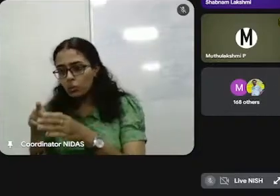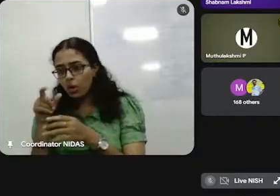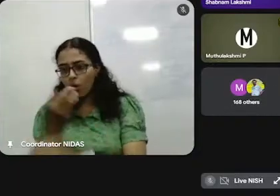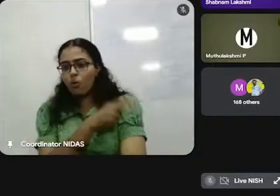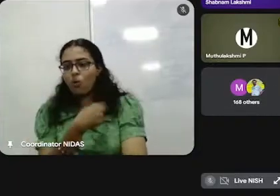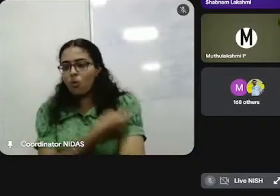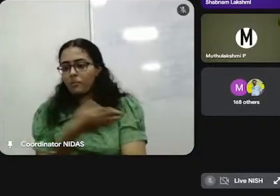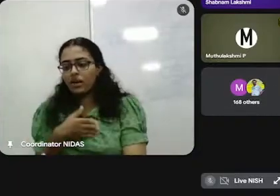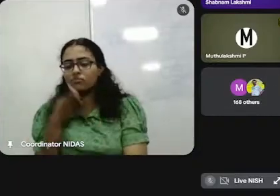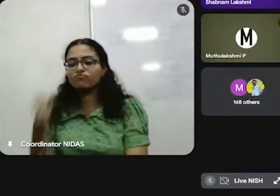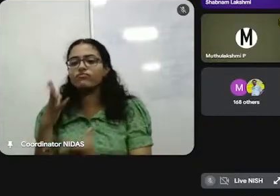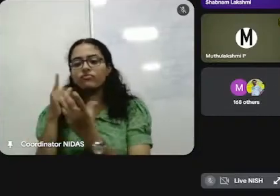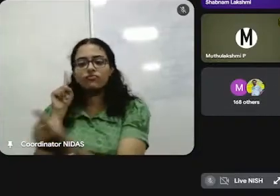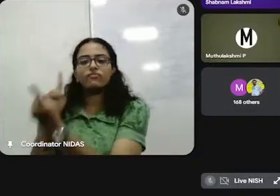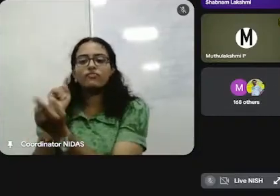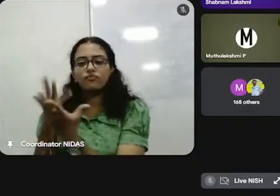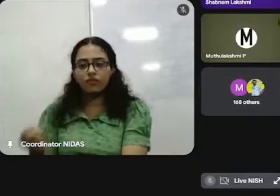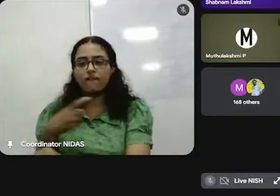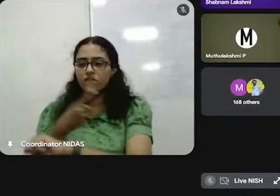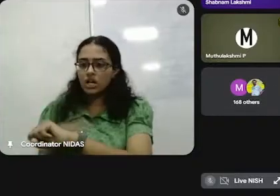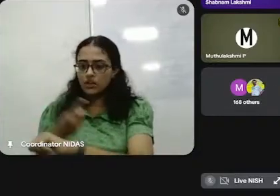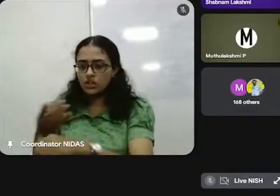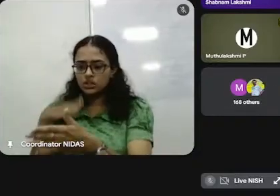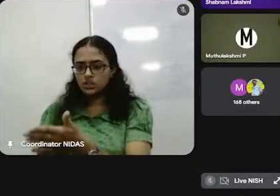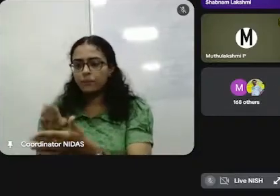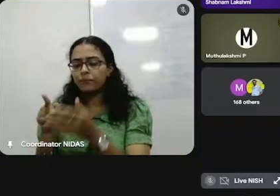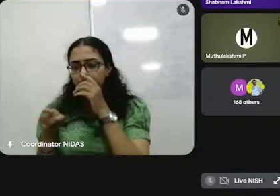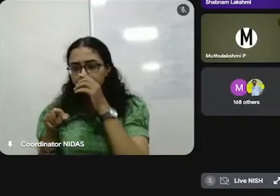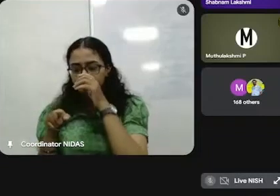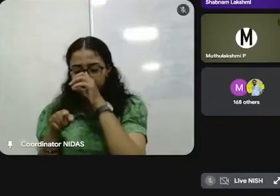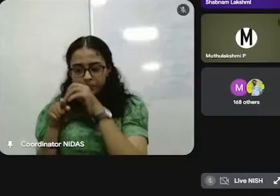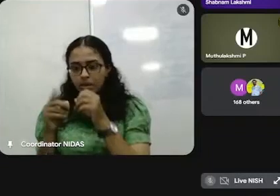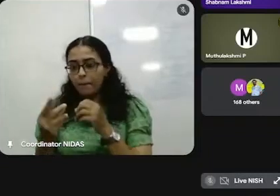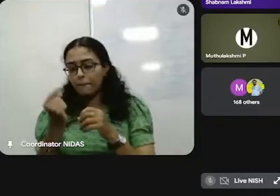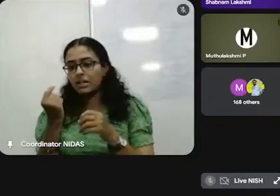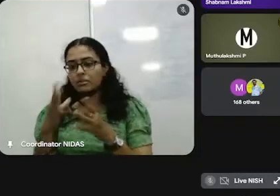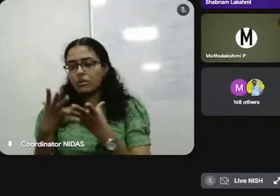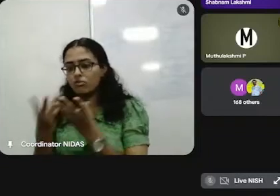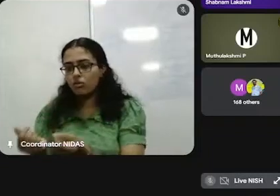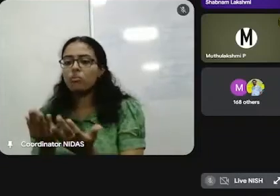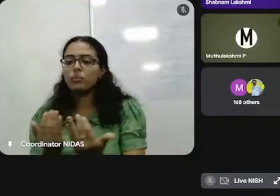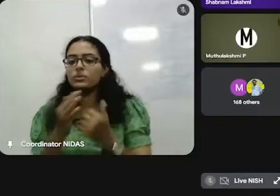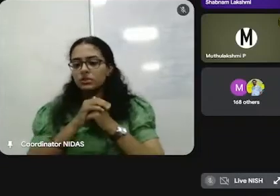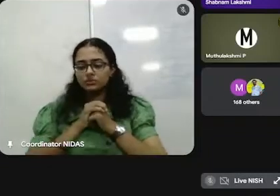ഒരു 1 hourനുള്ളിൽ നമുക്ക് ട്രീറ്റ്മെന്റ് കൊടുക്കാൻ സാധിച്ചാൽ അതും വളരെ പ്രധാനപ്പെട്ട ഒരു കാര്യമാണ്.